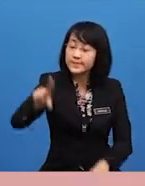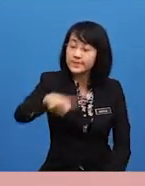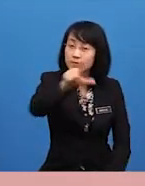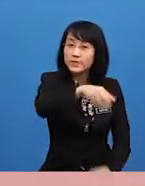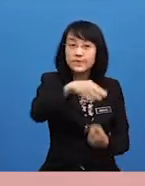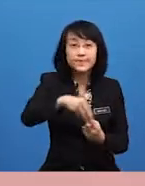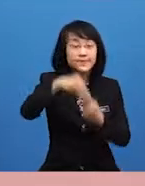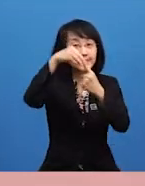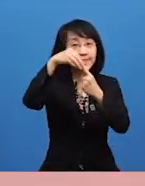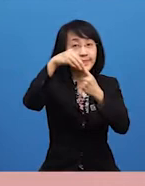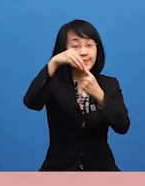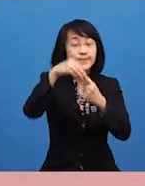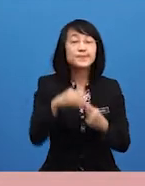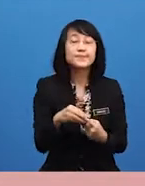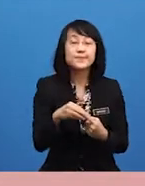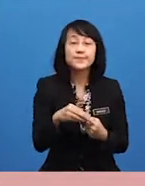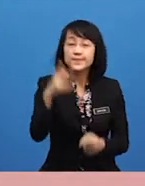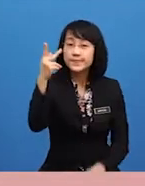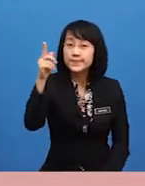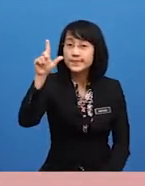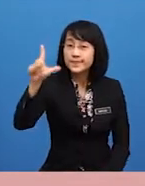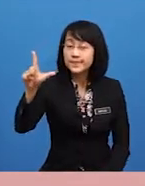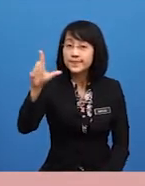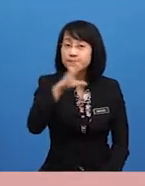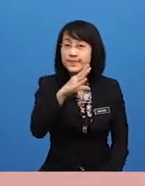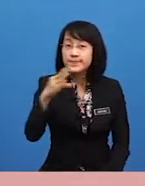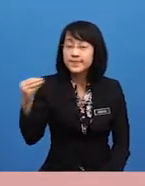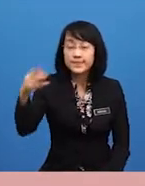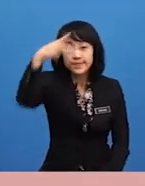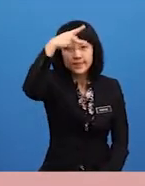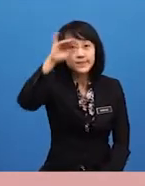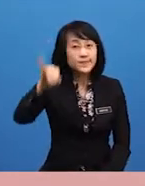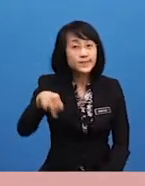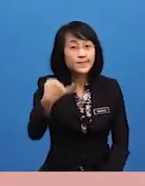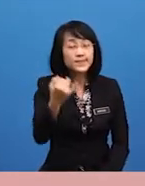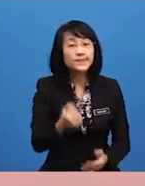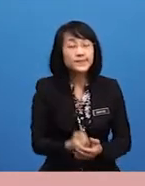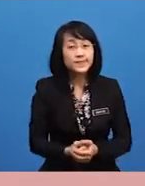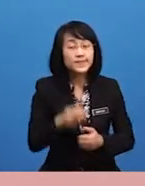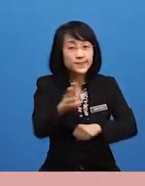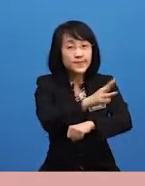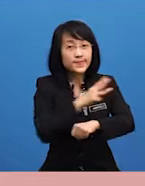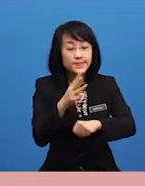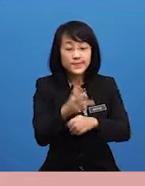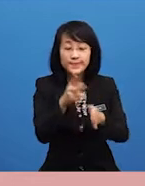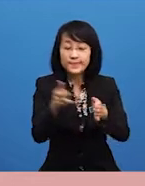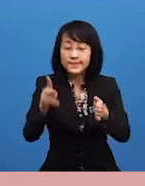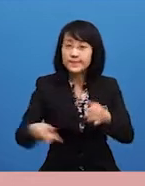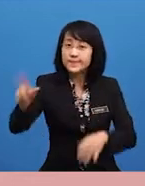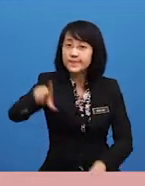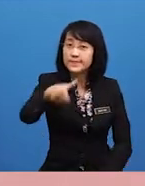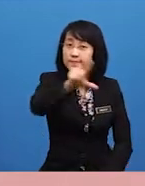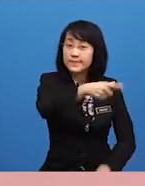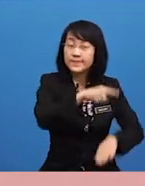kecuali wilayah Persekutuan Kuala Lumpur dan Putrajaya. Kawasan pinggir laut di